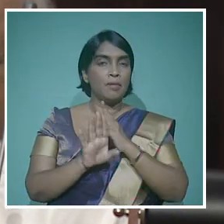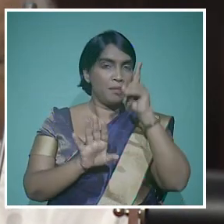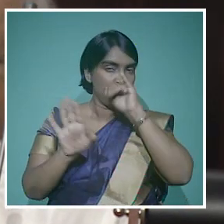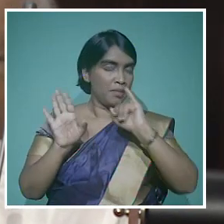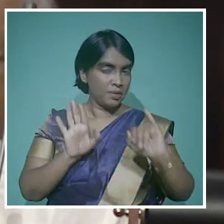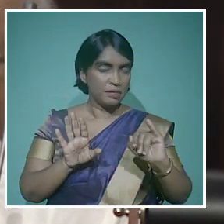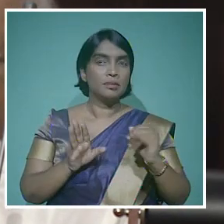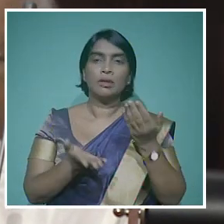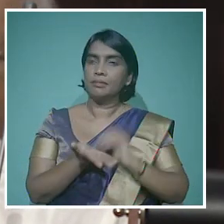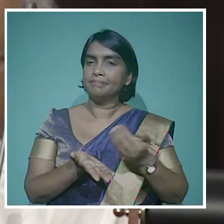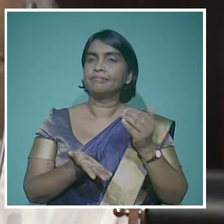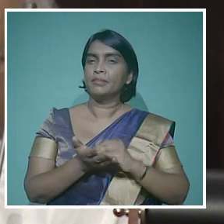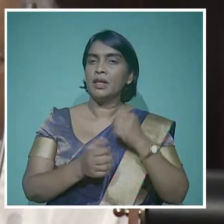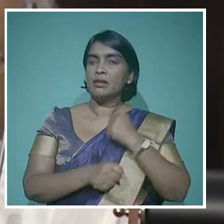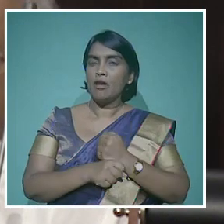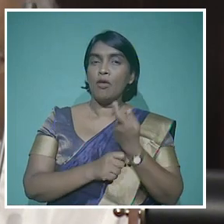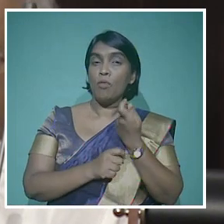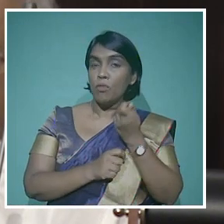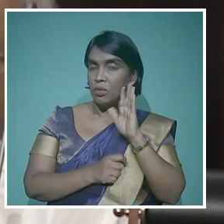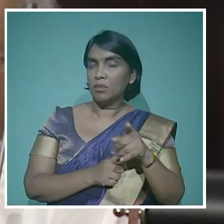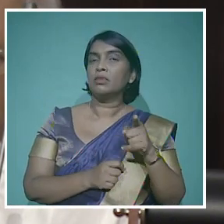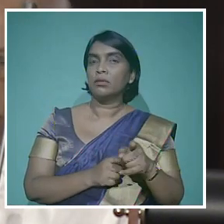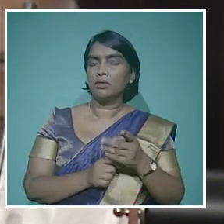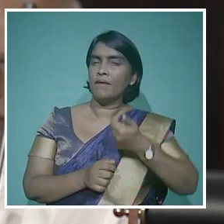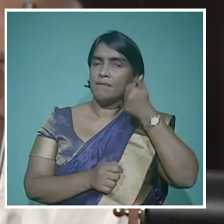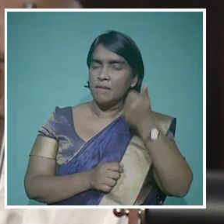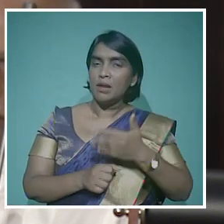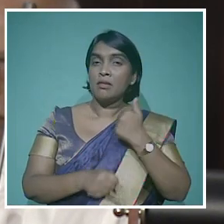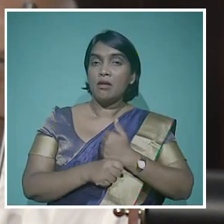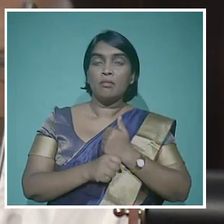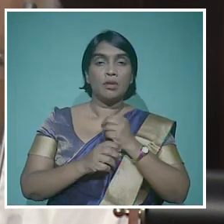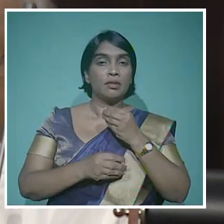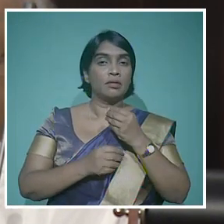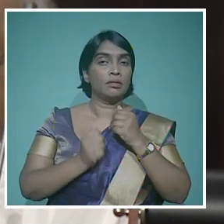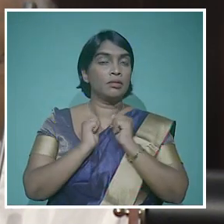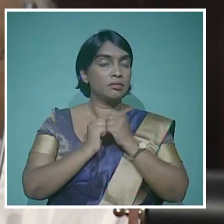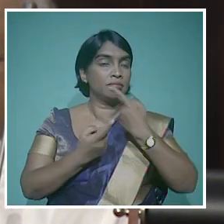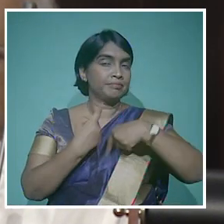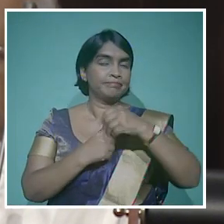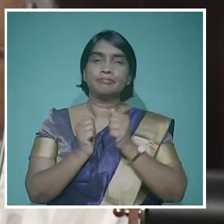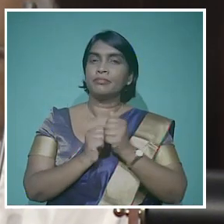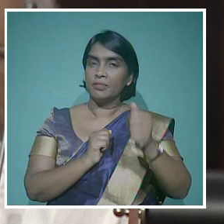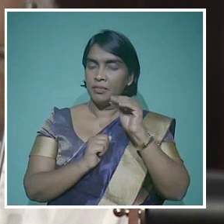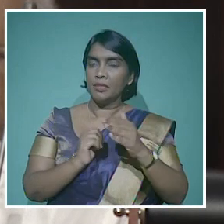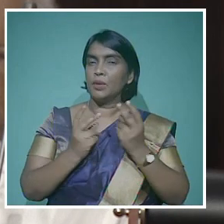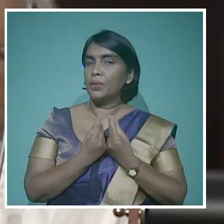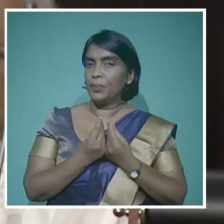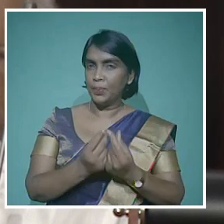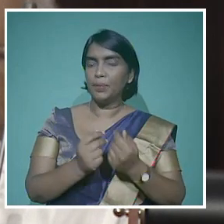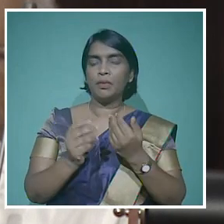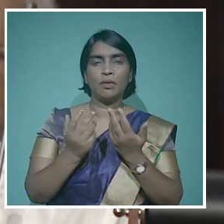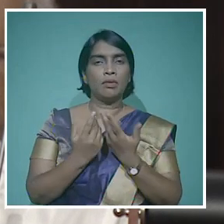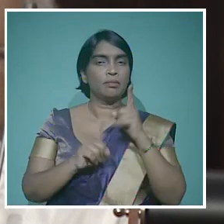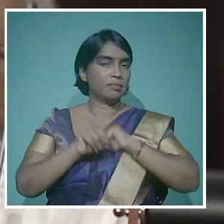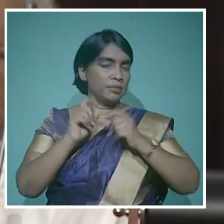තුළ කීපවතාවක් රාජ්‍ය මූල්‍ය වශයෙන් ඉතා වැදගත් රාජ්‍ය ව්‍යවසායන් ප්‍රතිව්‍යුහගත කිරීම පිළිබඳ කඩිනම්